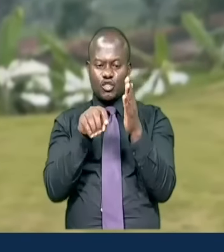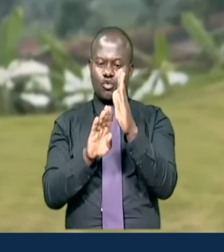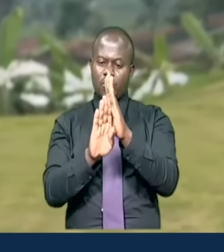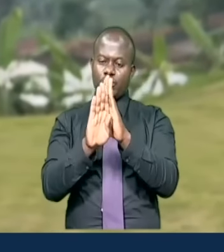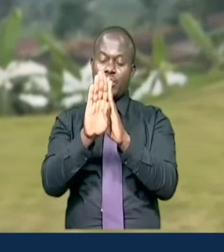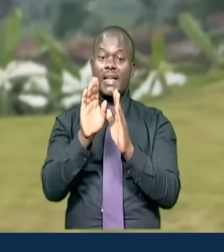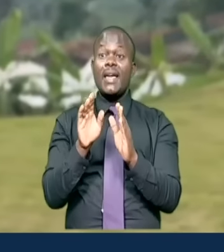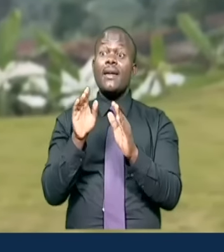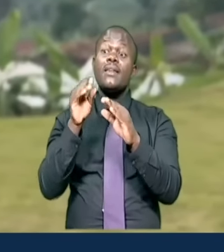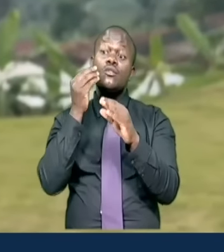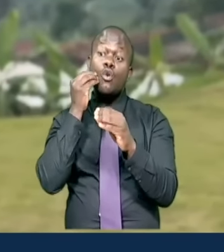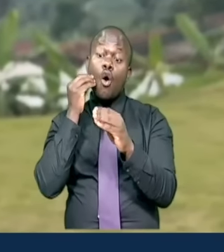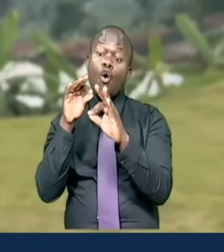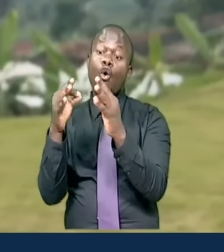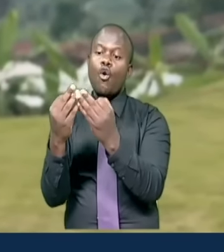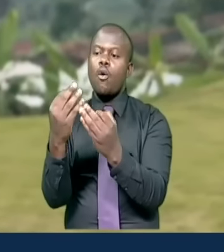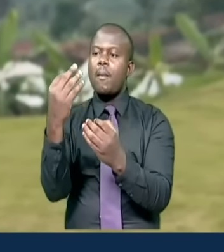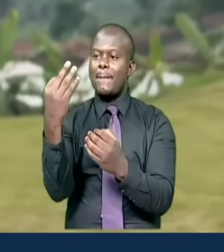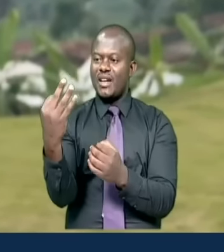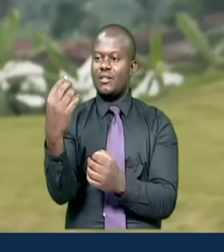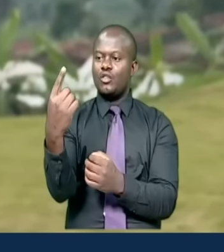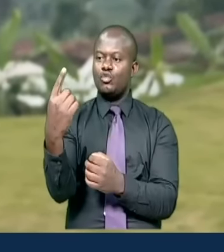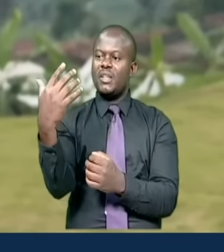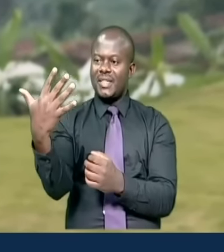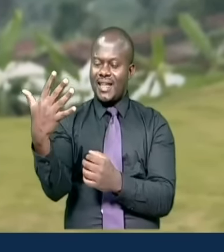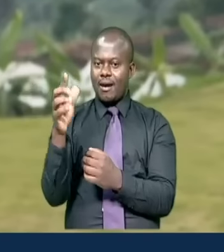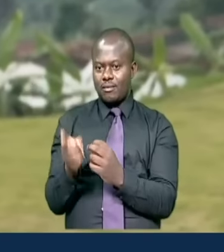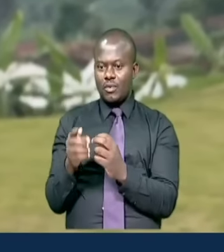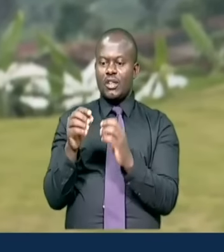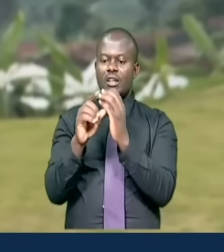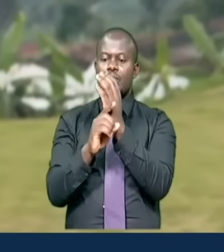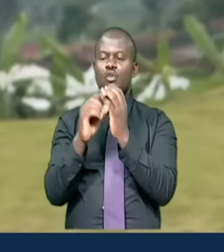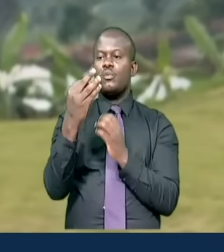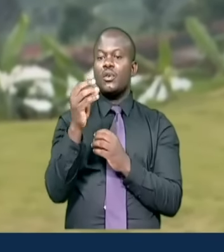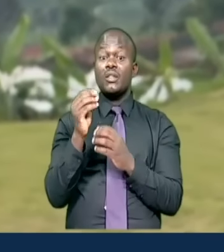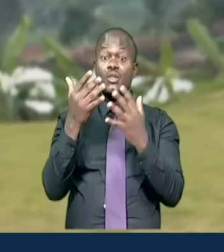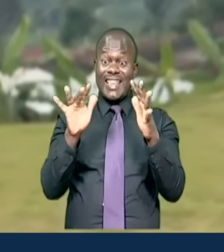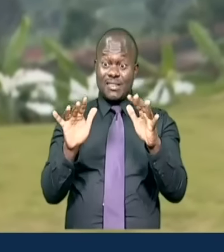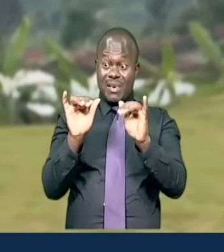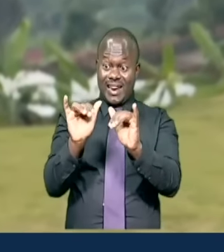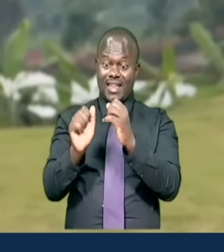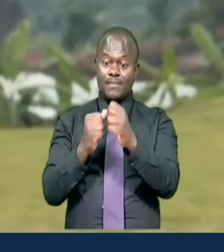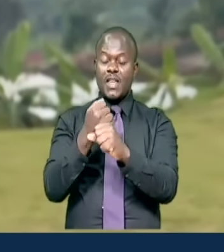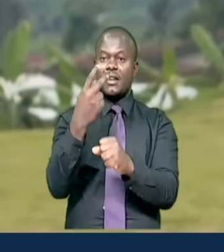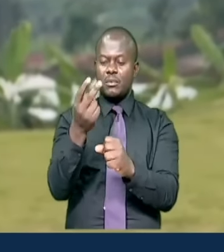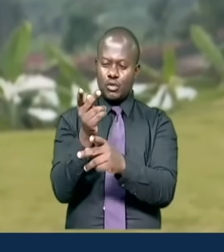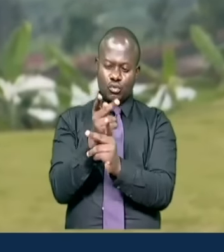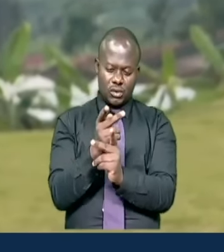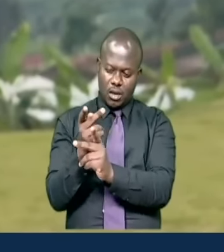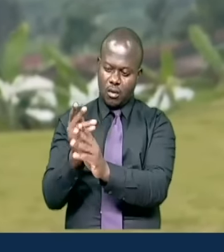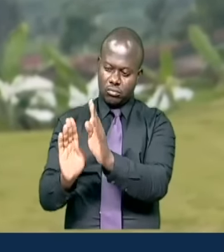rero 13,315 ni mu turere 30 tuzazimarana imyaka 2 tuzitaho kugira ngo